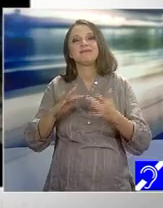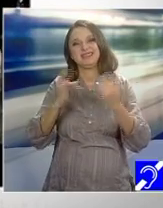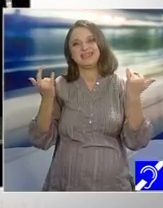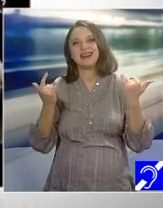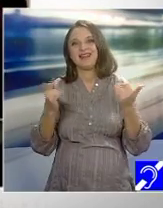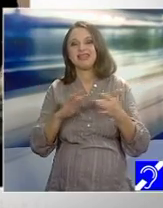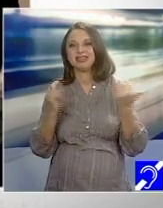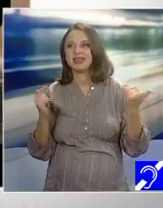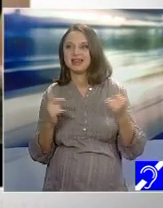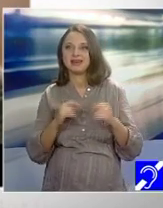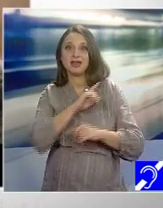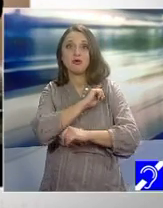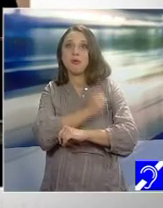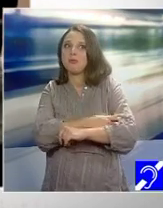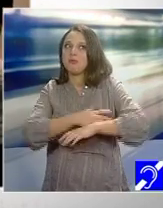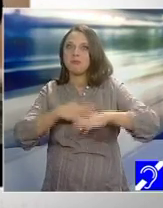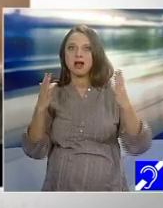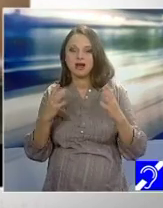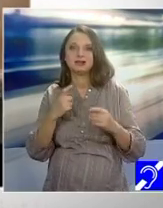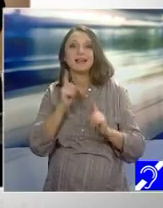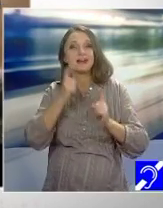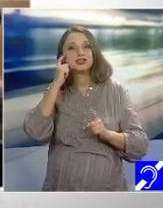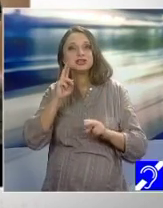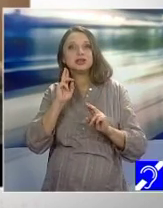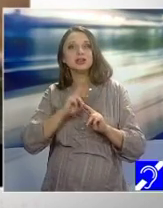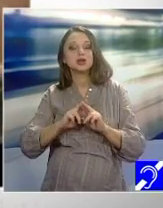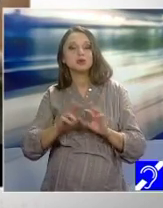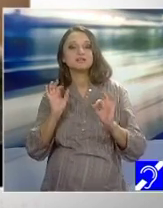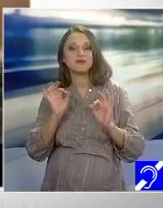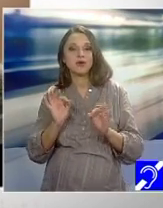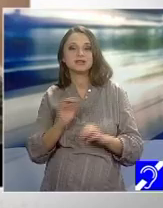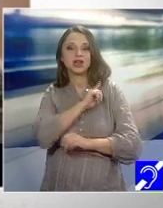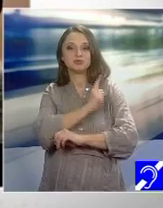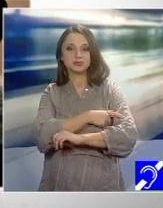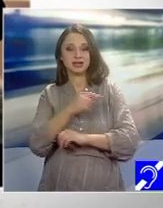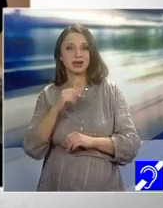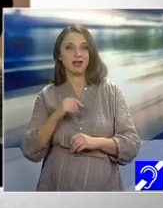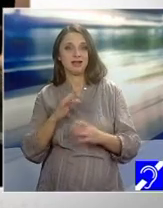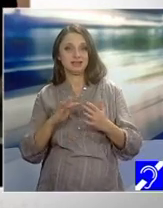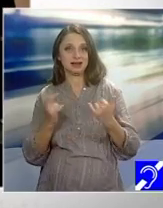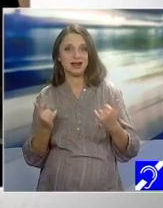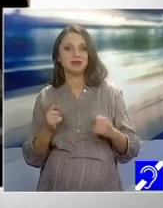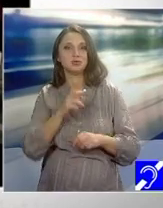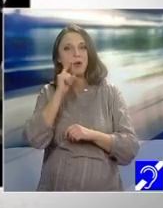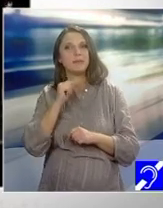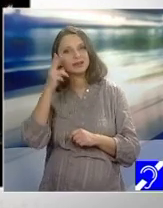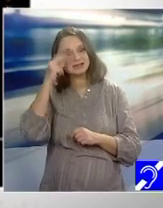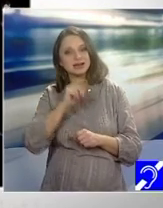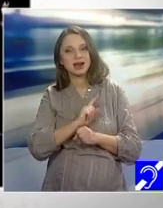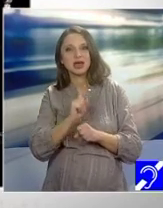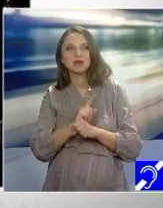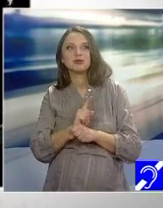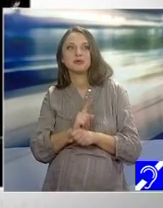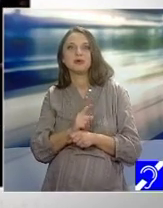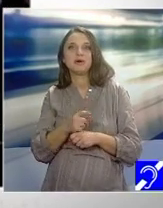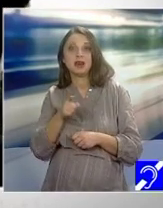este amazing și dacă știi cum se folosește de ea și dacă oamenii înțeleg că lucrul pe care îl transmiți e fain și așa,